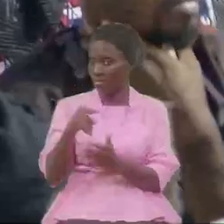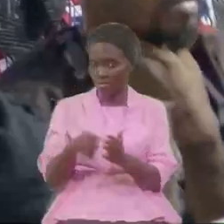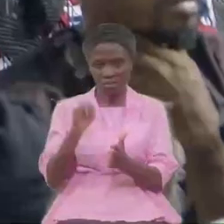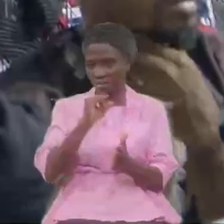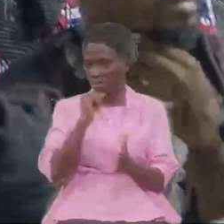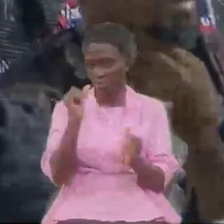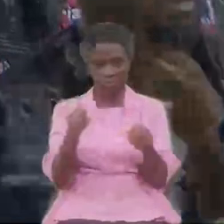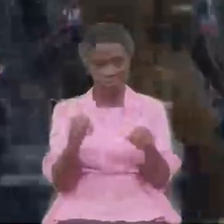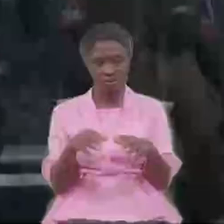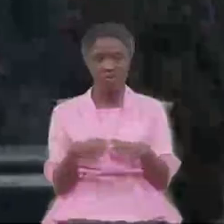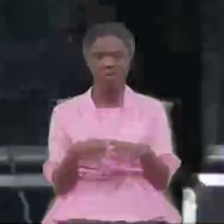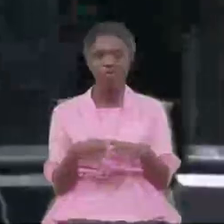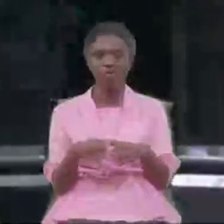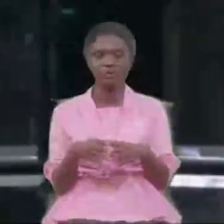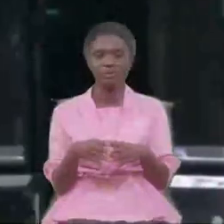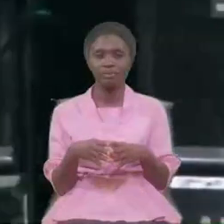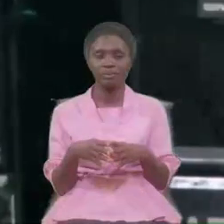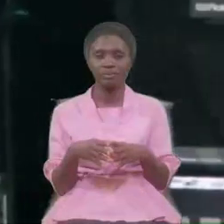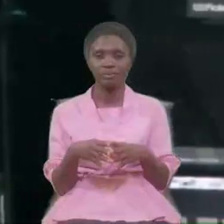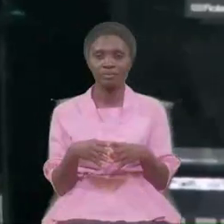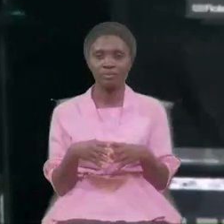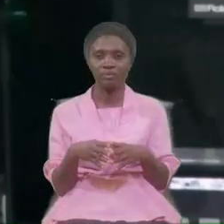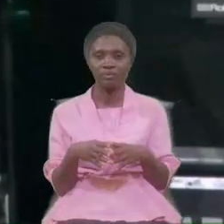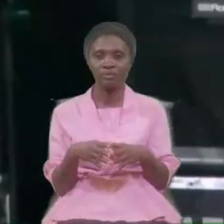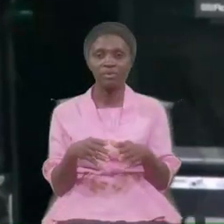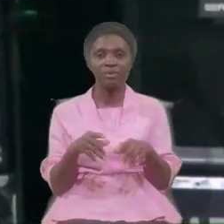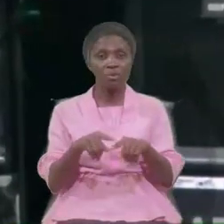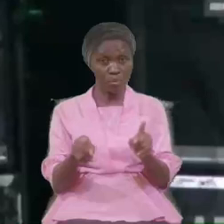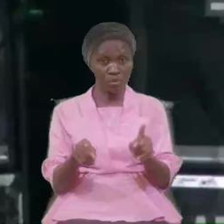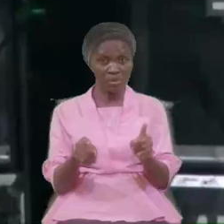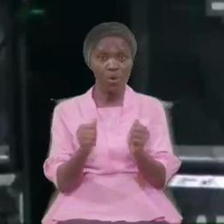Aux hommes, cela est impossible.